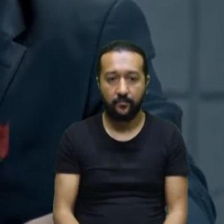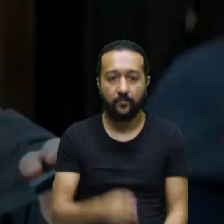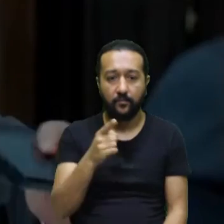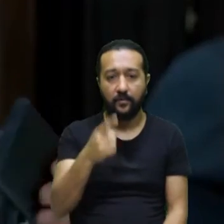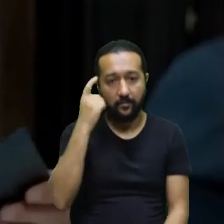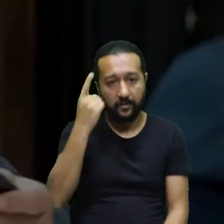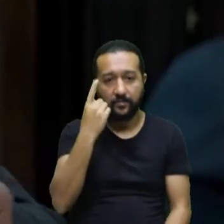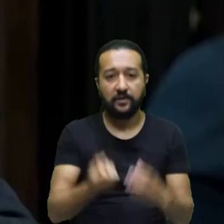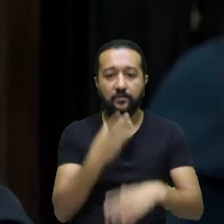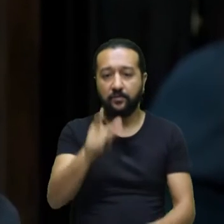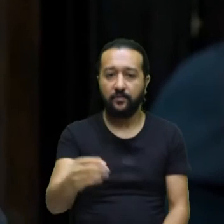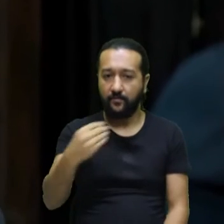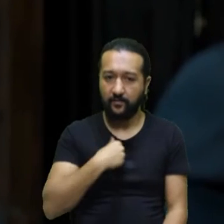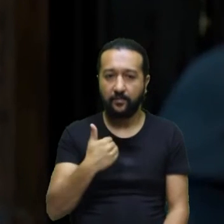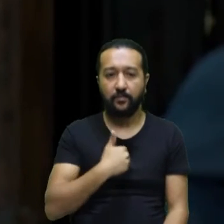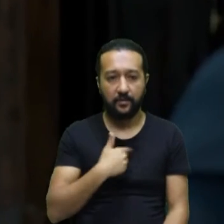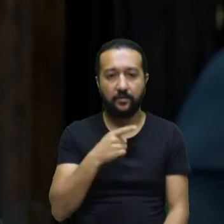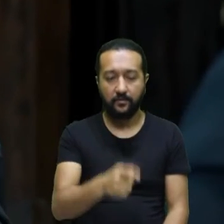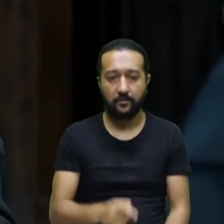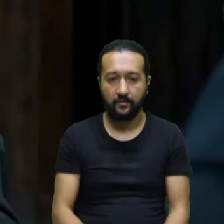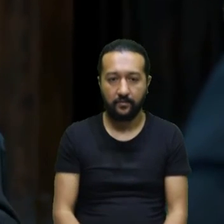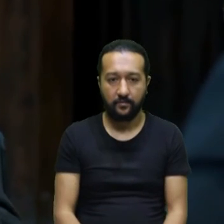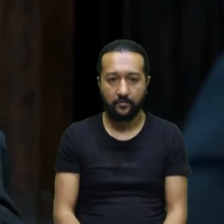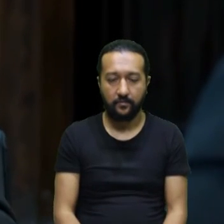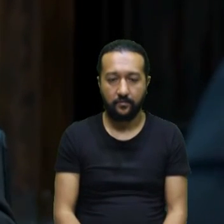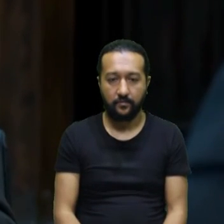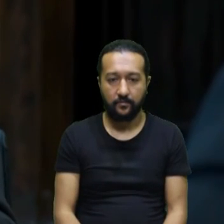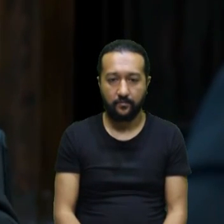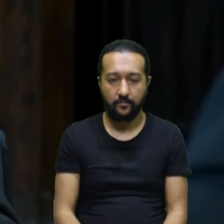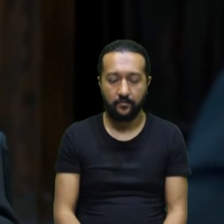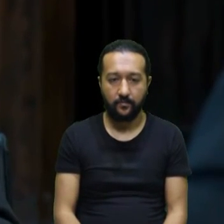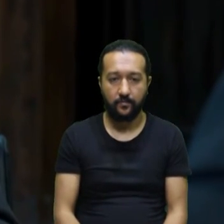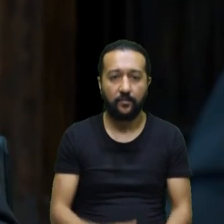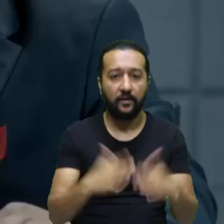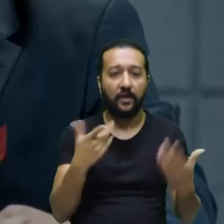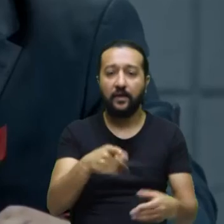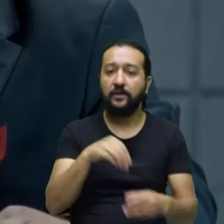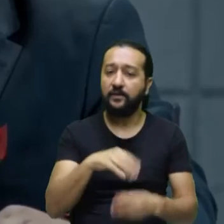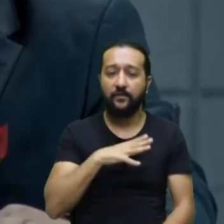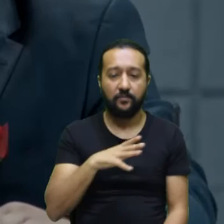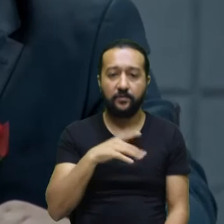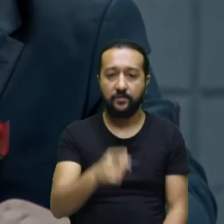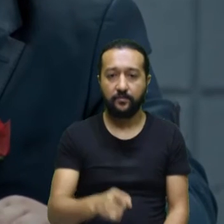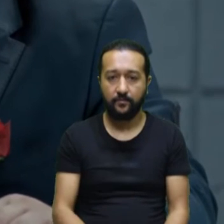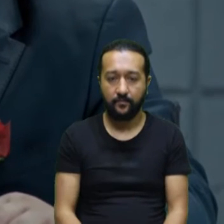Başına bir şey gelmeden sen şunu ver bana hele evladım. Süha elinden aldı. Ne varmış bunda?